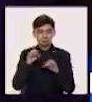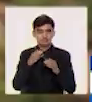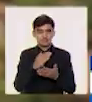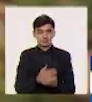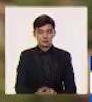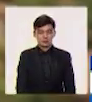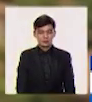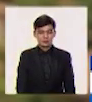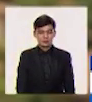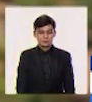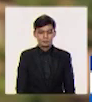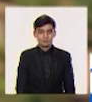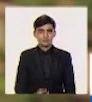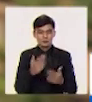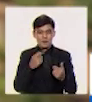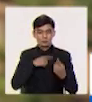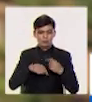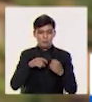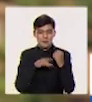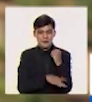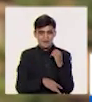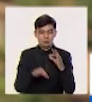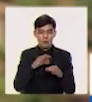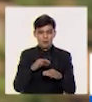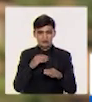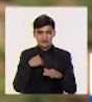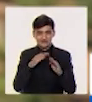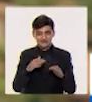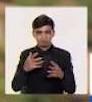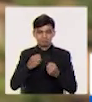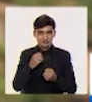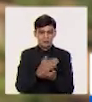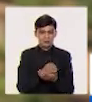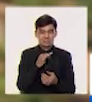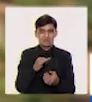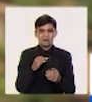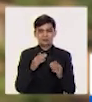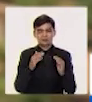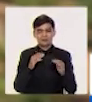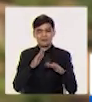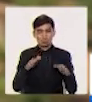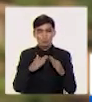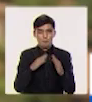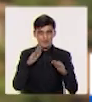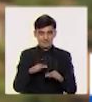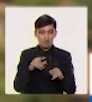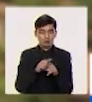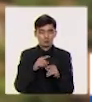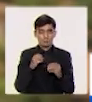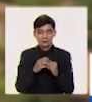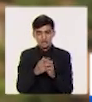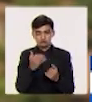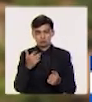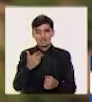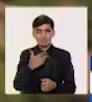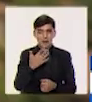екен. Біз өте кедей отбасының балаларын аламыз. Басында жетімдер үйінде 15, кейін 35, қазір міне